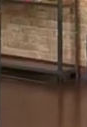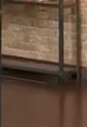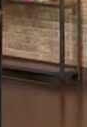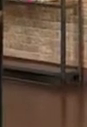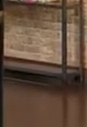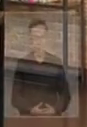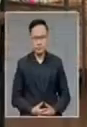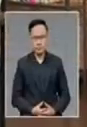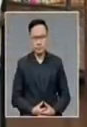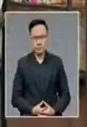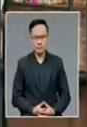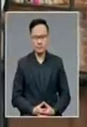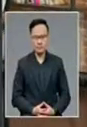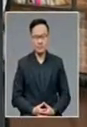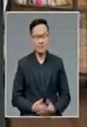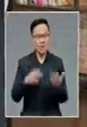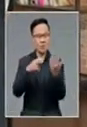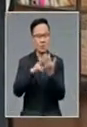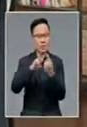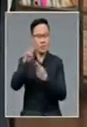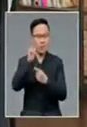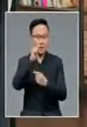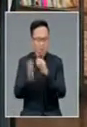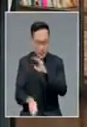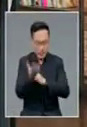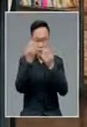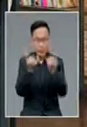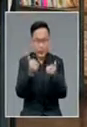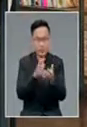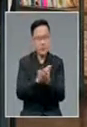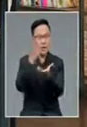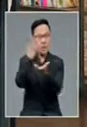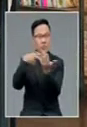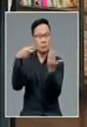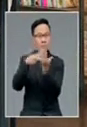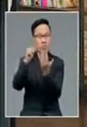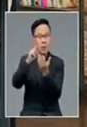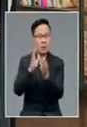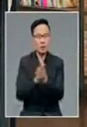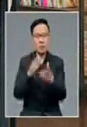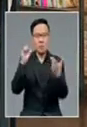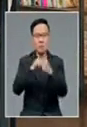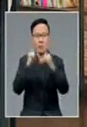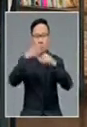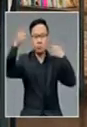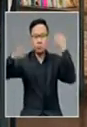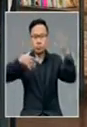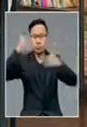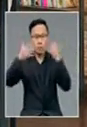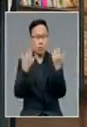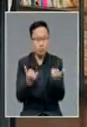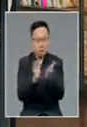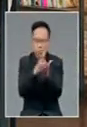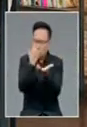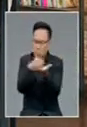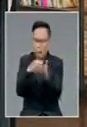กลับเข้าสู่ช่วงที่2ของรายการทันข่าวเช้านะคะข่าวแรกอย่างที่เกริ่นกันเอาไว้เมื่อสักครู่นี้เริ่มต้นกันที่เรื่องของสภาพอากาศกันก่อนเรารายงานกันมาต